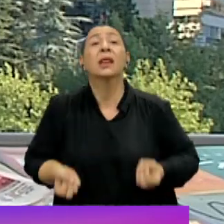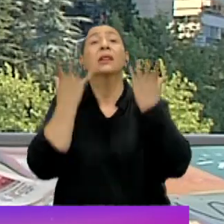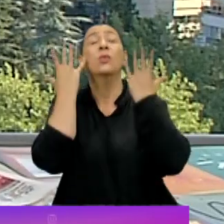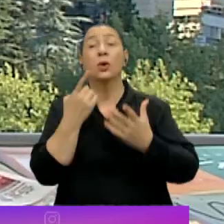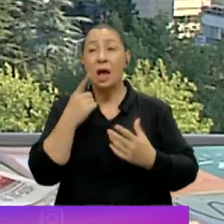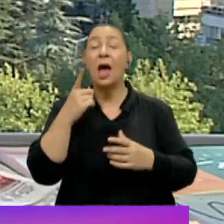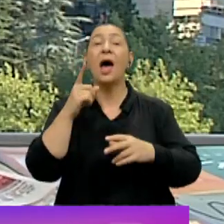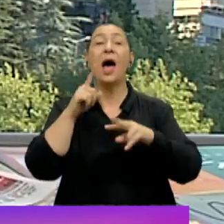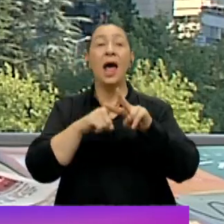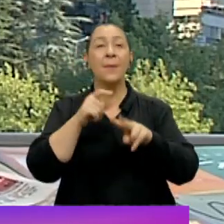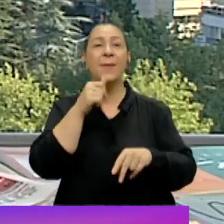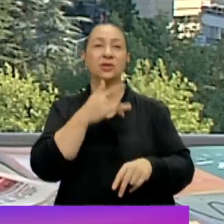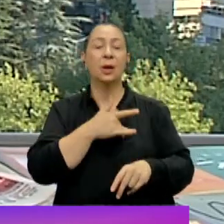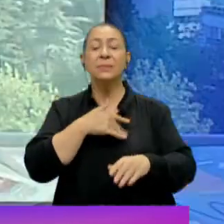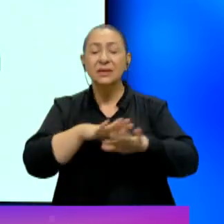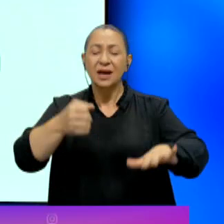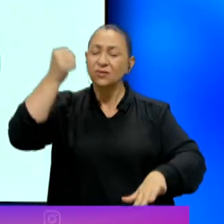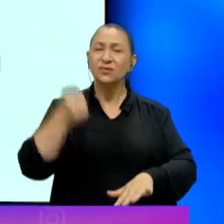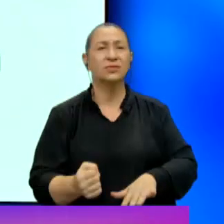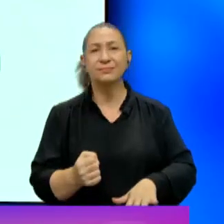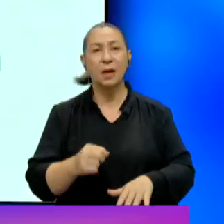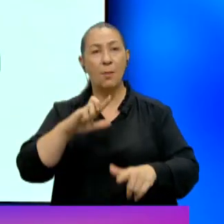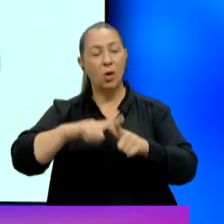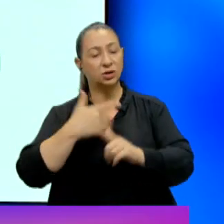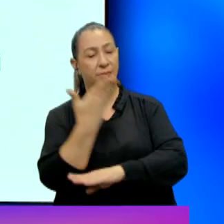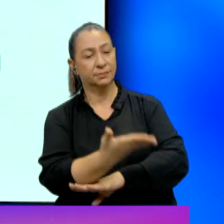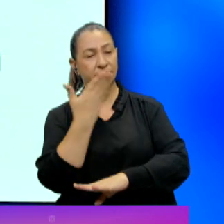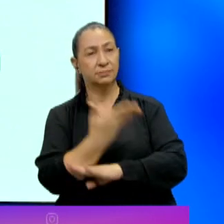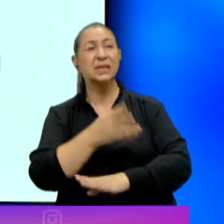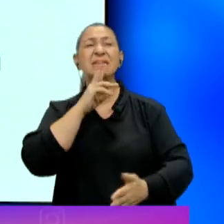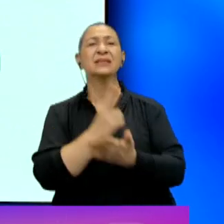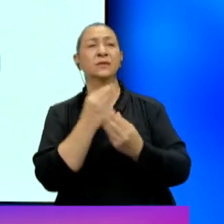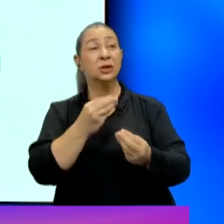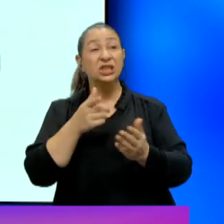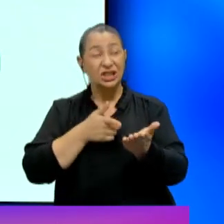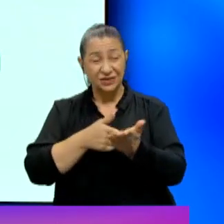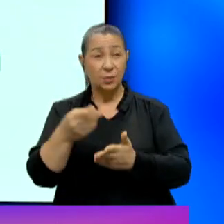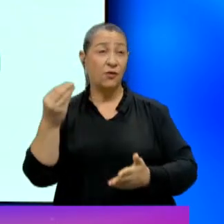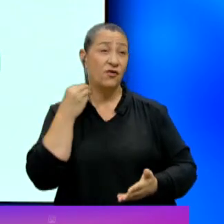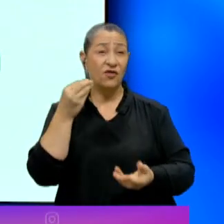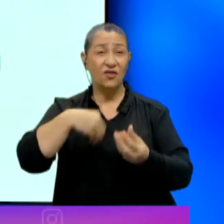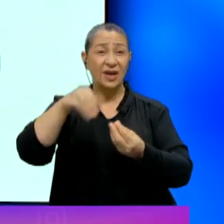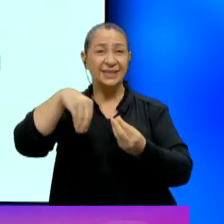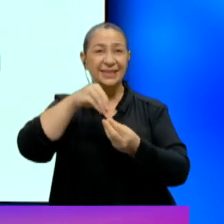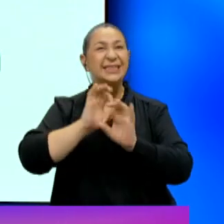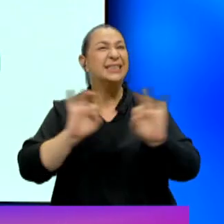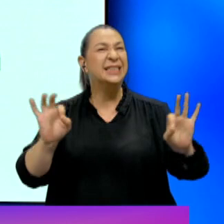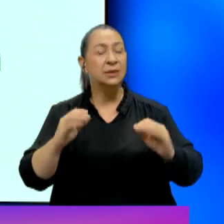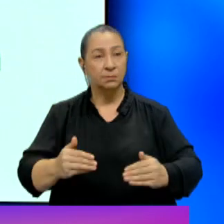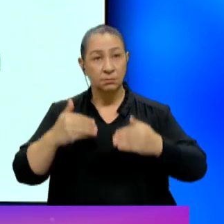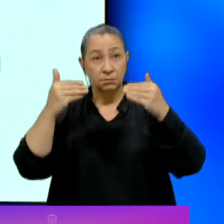karşı Ali Babacan, masaya yumruğumuzu vurmuyoruz, projelerimizi koyuyoruz, taahhüt ediyoruz. Çiftçinin borcunu faizsiz